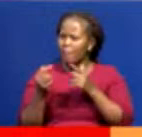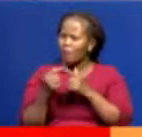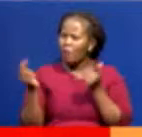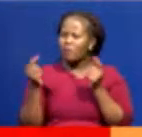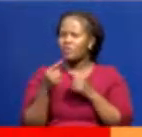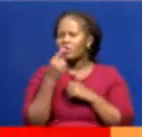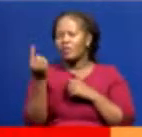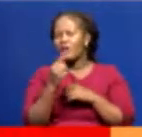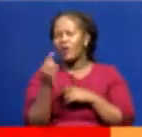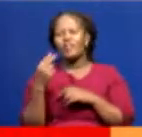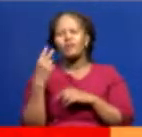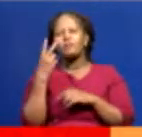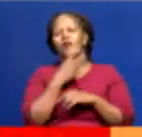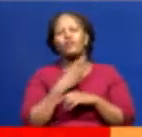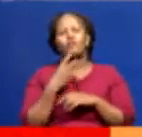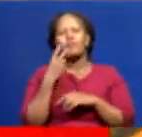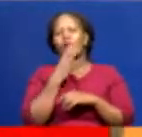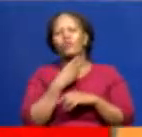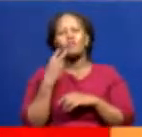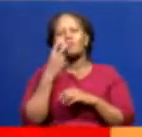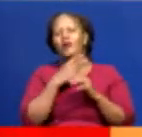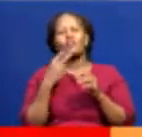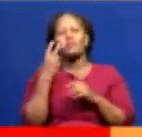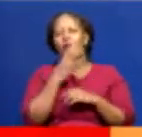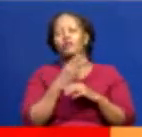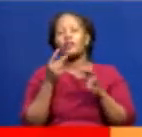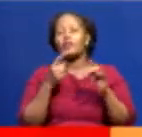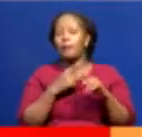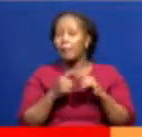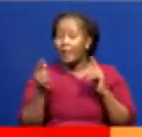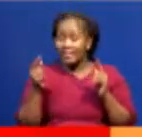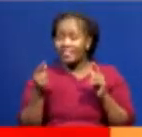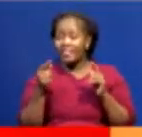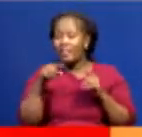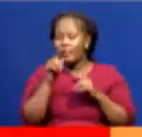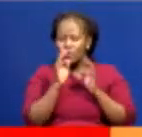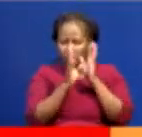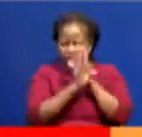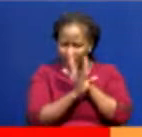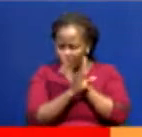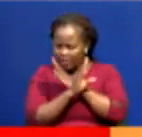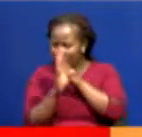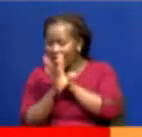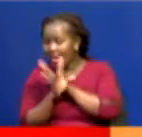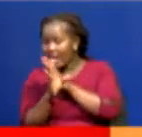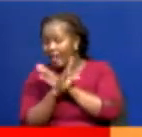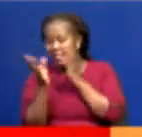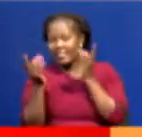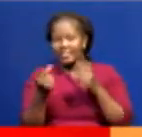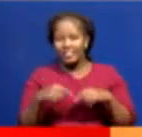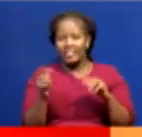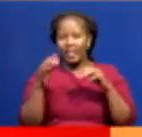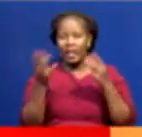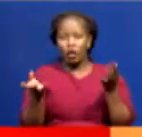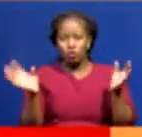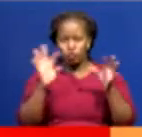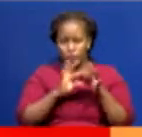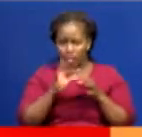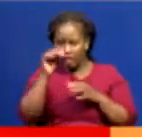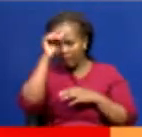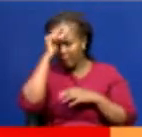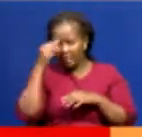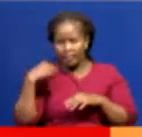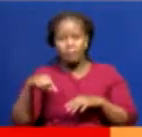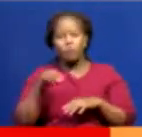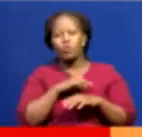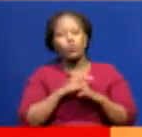oh, maandamano, lakini nyuma wanatafuta njia ya kuingia katika serikali, na sisi